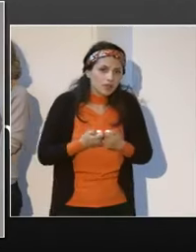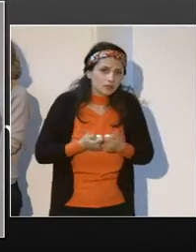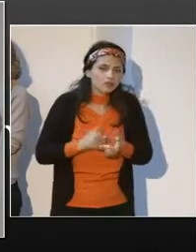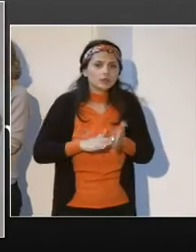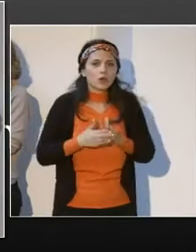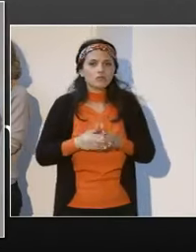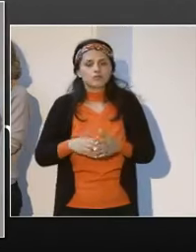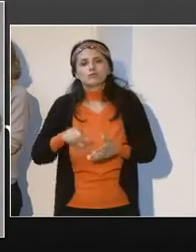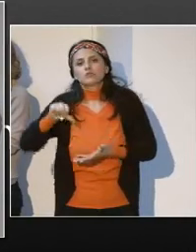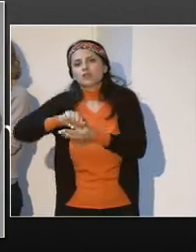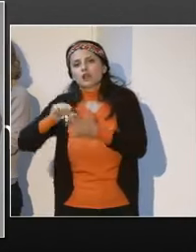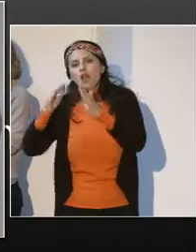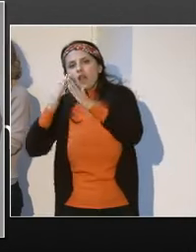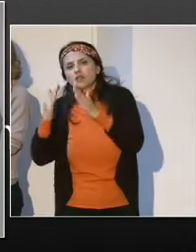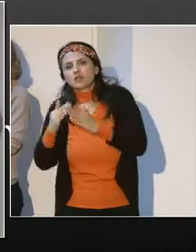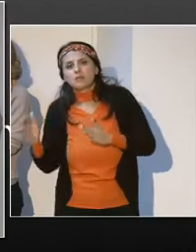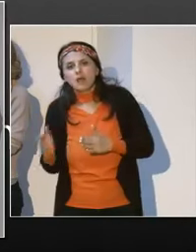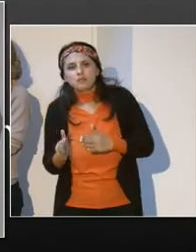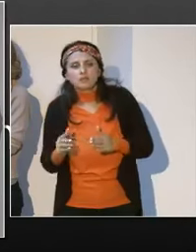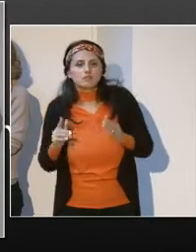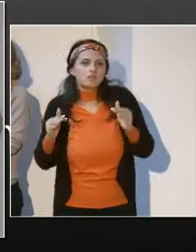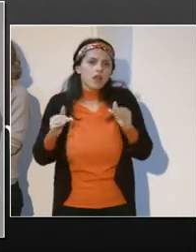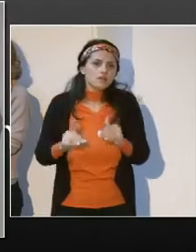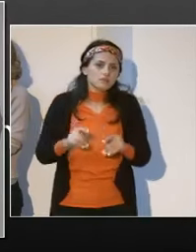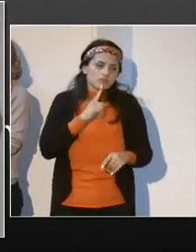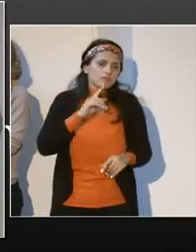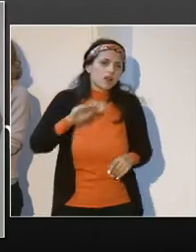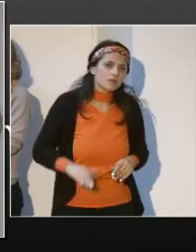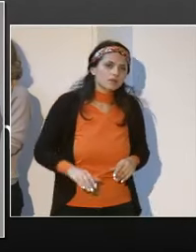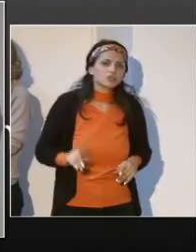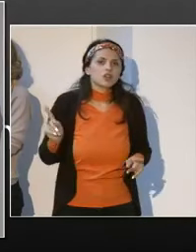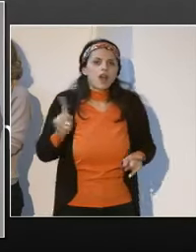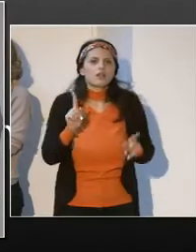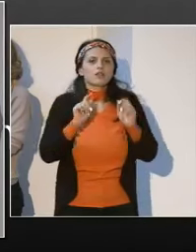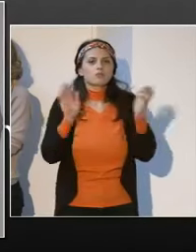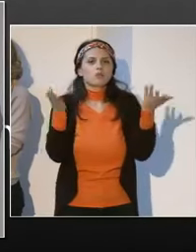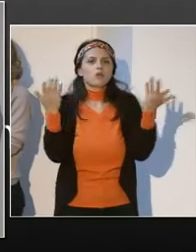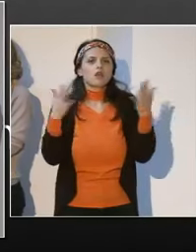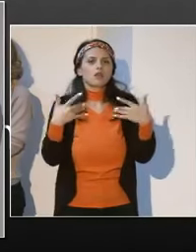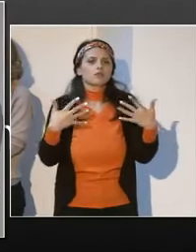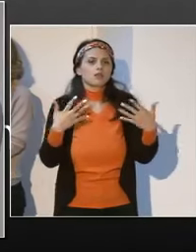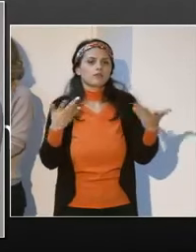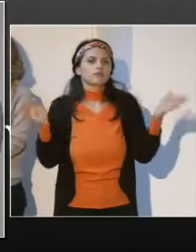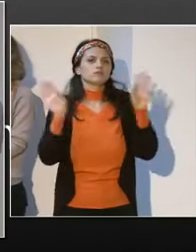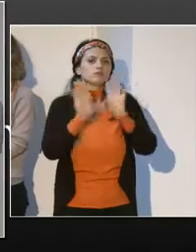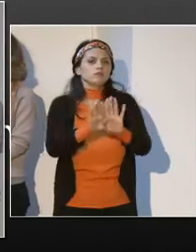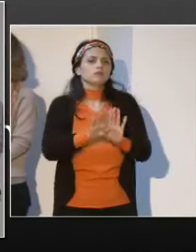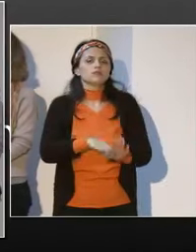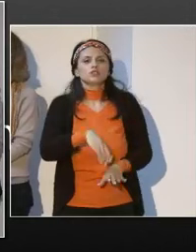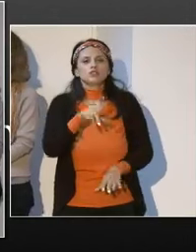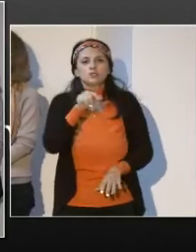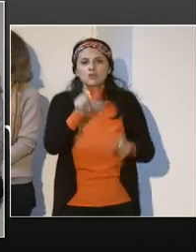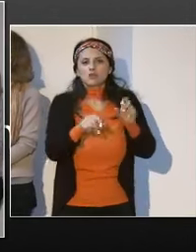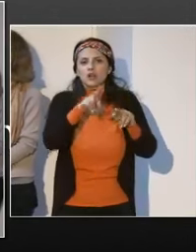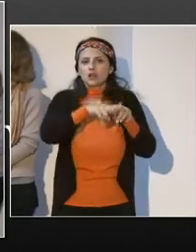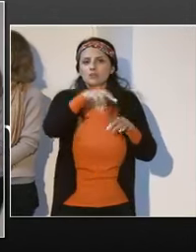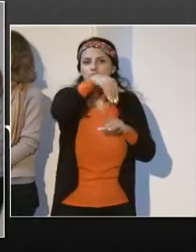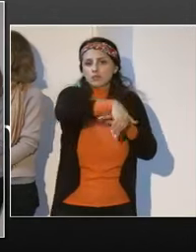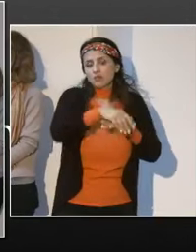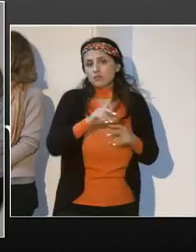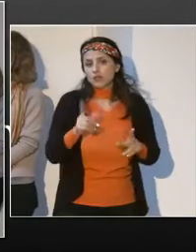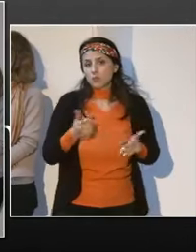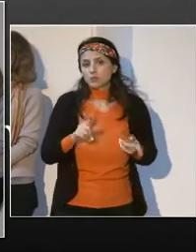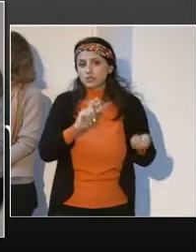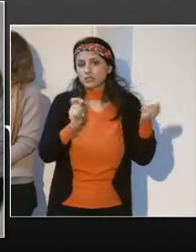mici între care tragem un gard și le facem de 50 de persoane fiecare această viziune trebuie schimbata